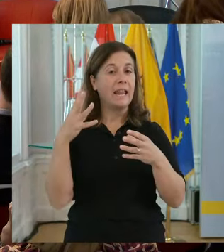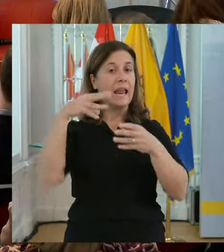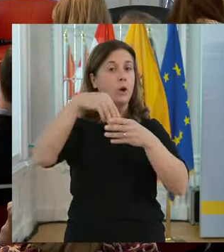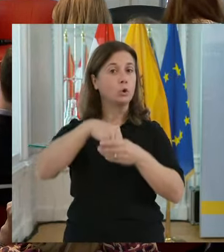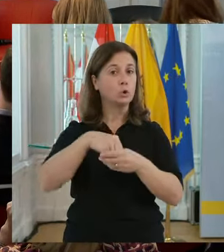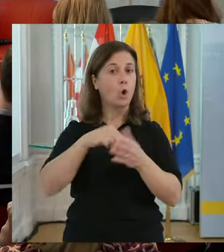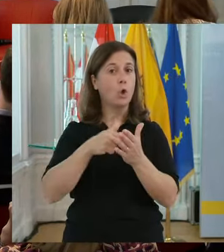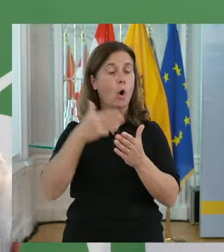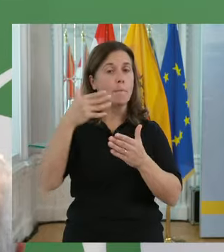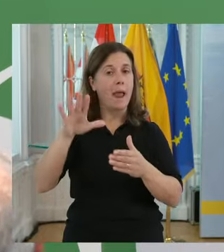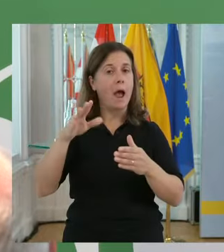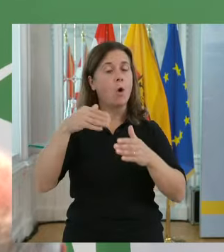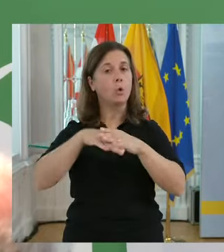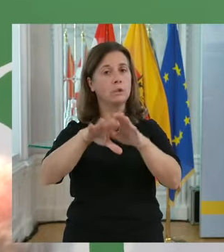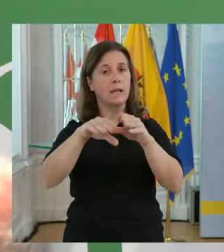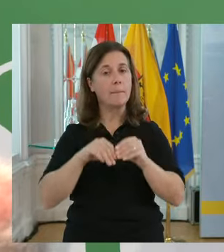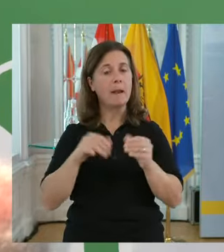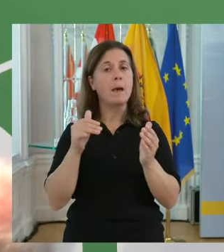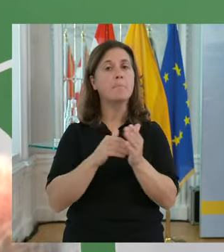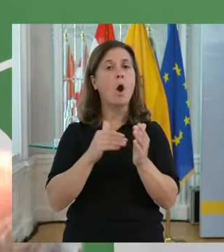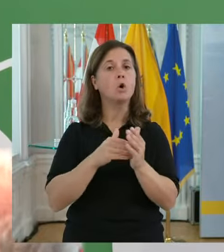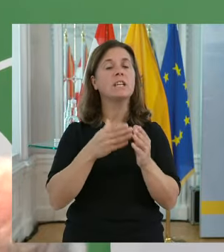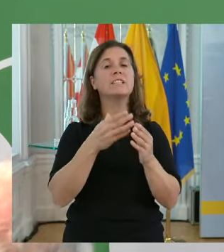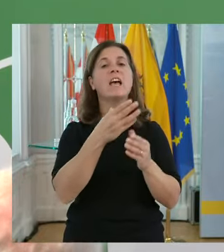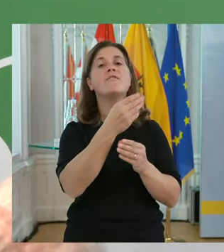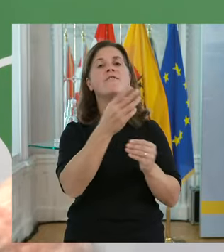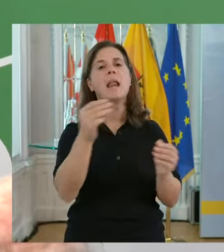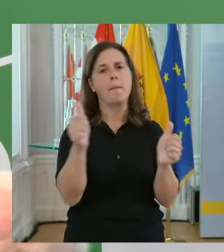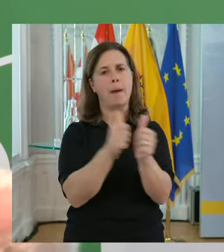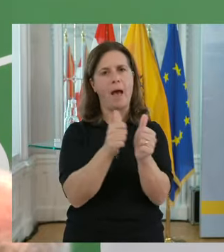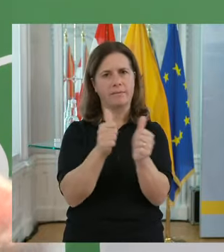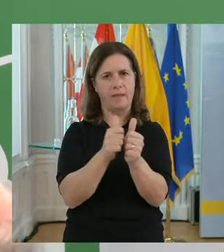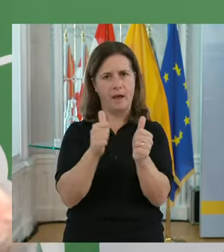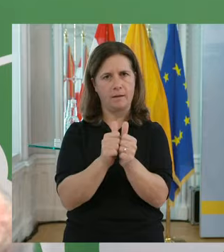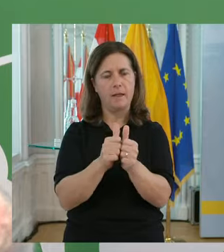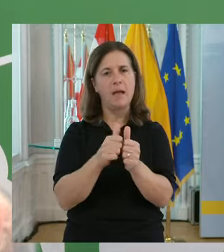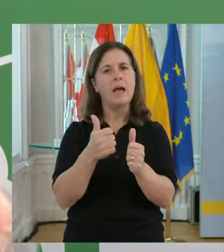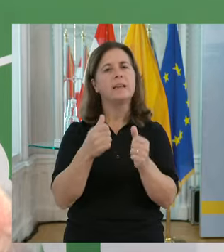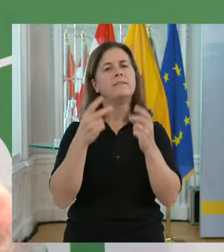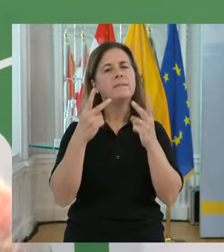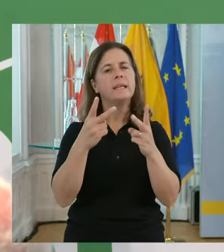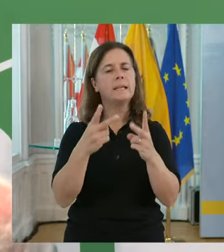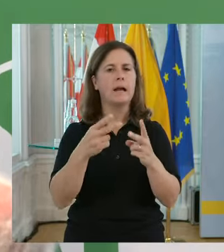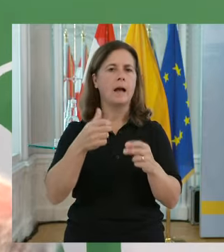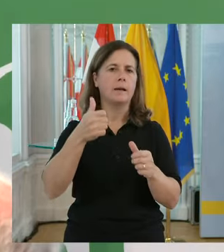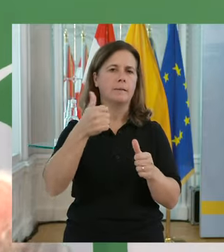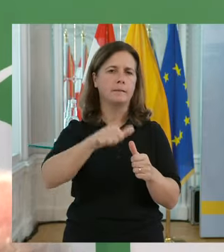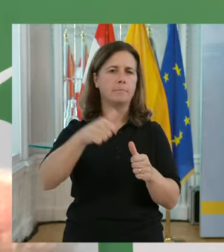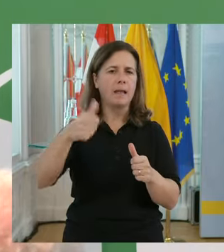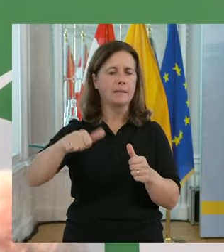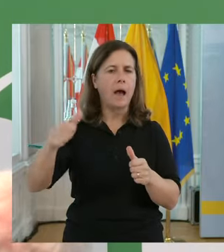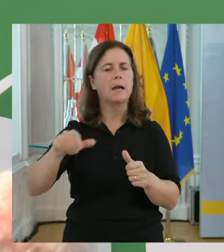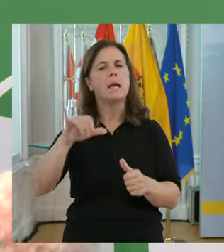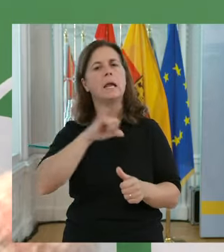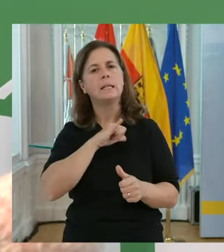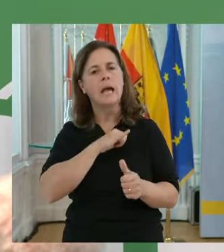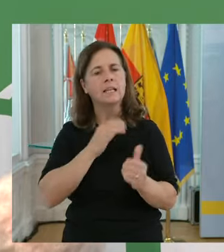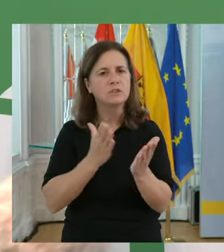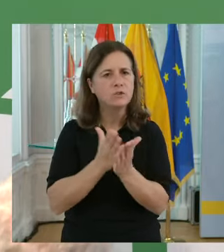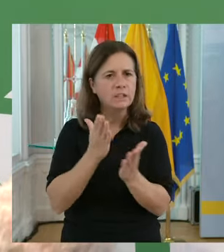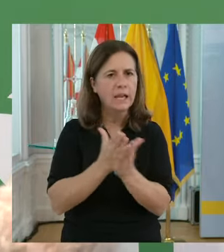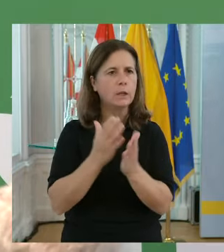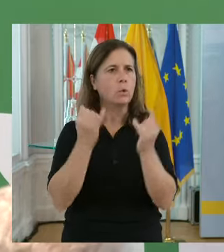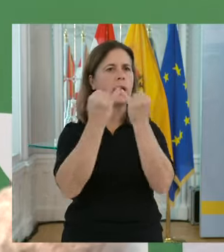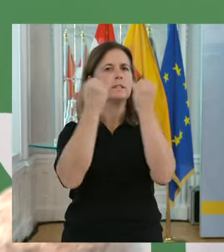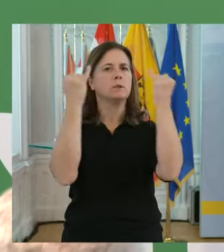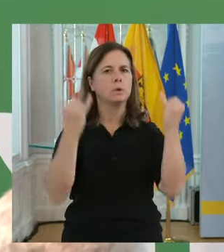Unternehmen ankommt, braucht es die Beteiligung vieler Partnerinnen und Partner. Einen ganz wesentlichen Anteil daran haben die Interessenvertretungen, die